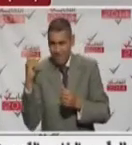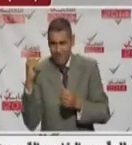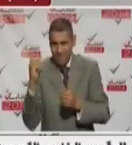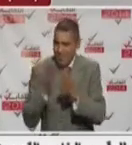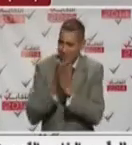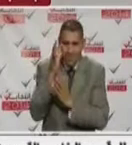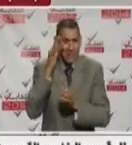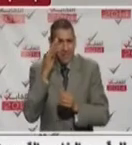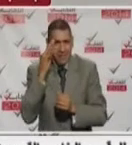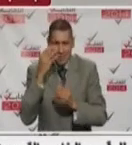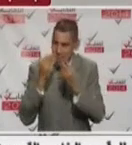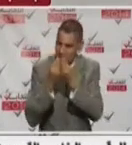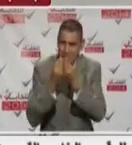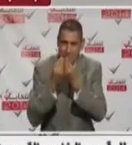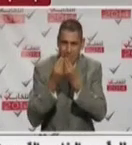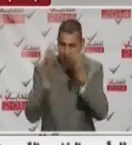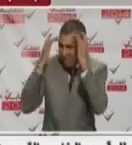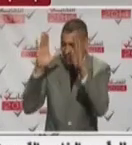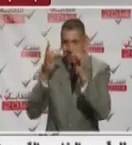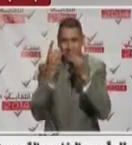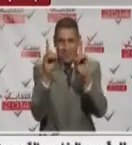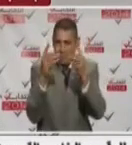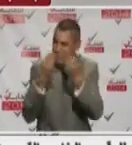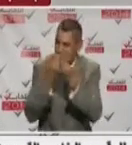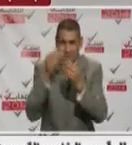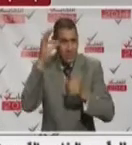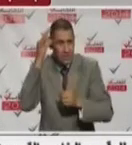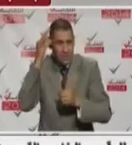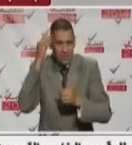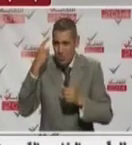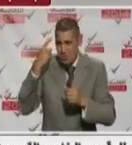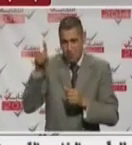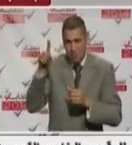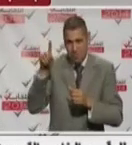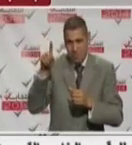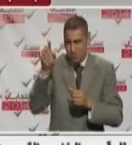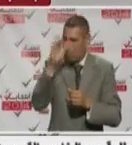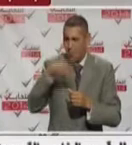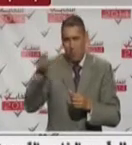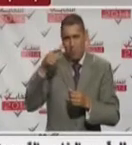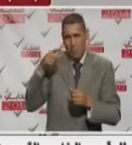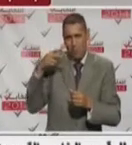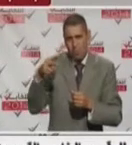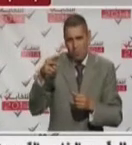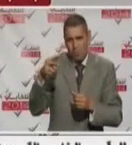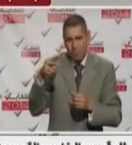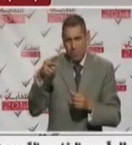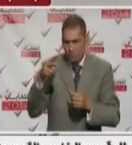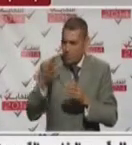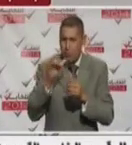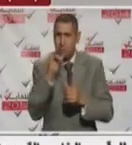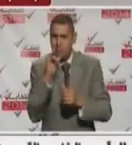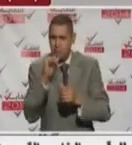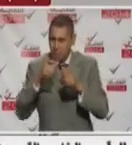حقوق الإنسان وثقافة الديمقراطية. منحازة لتونس تتسع للجميع تنوعا وتعددا واختلافا في إطار توحد